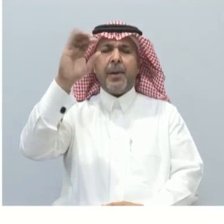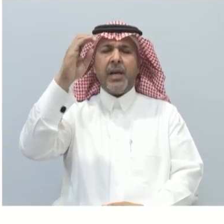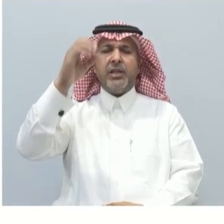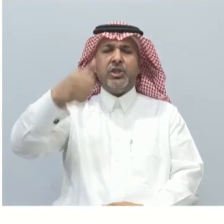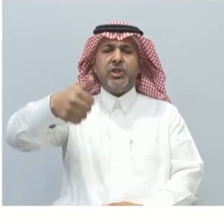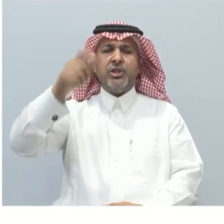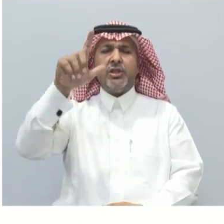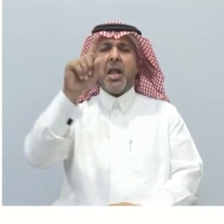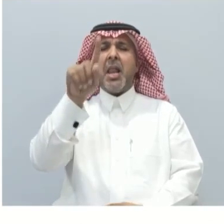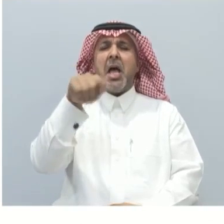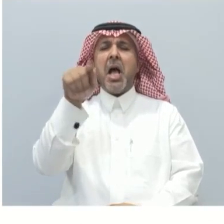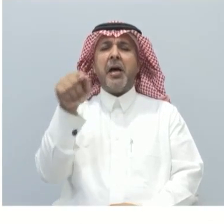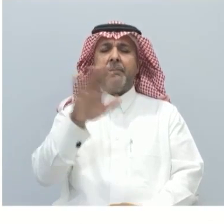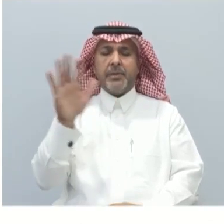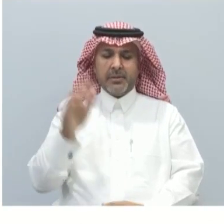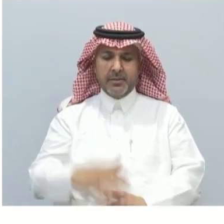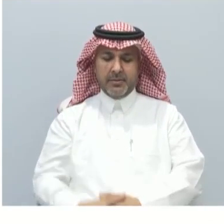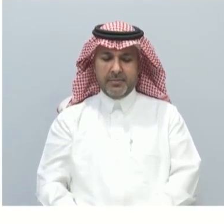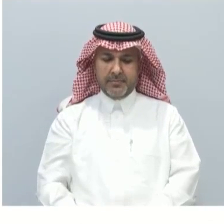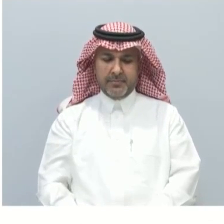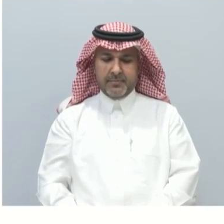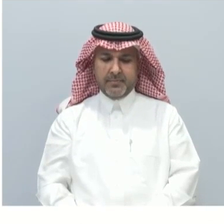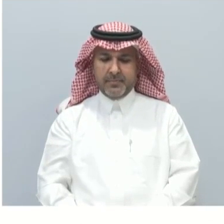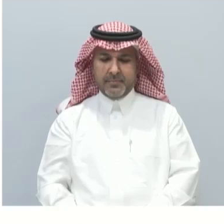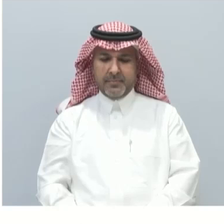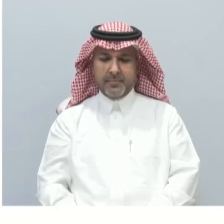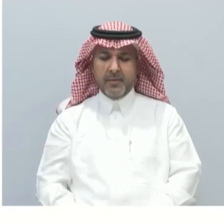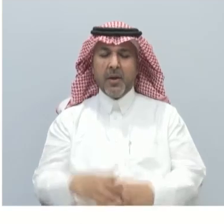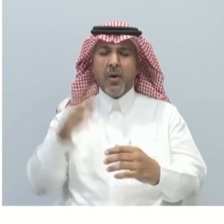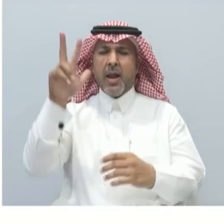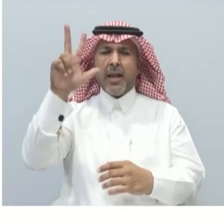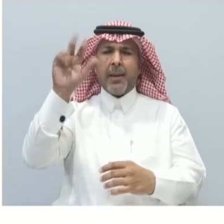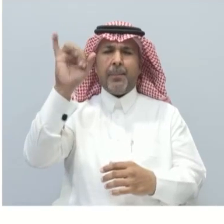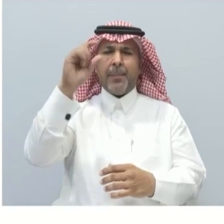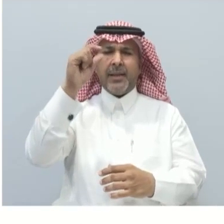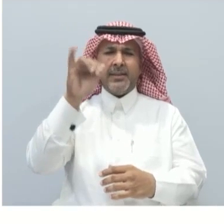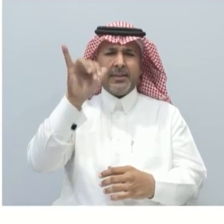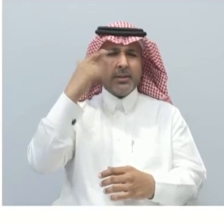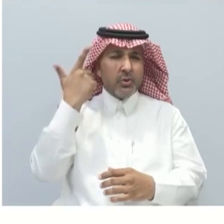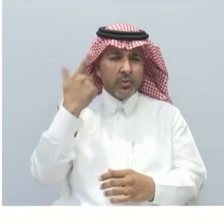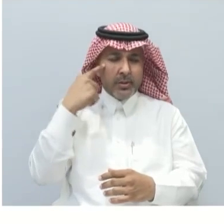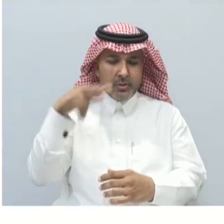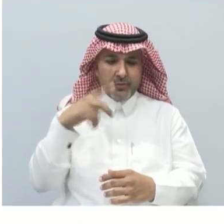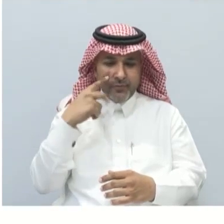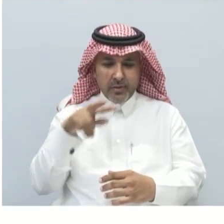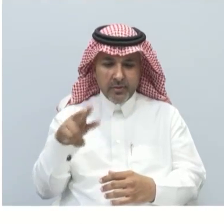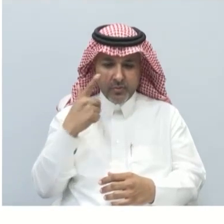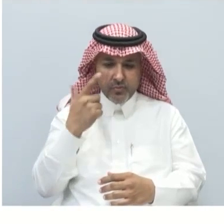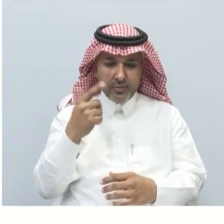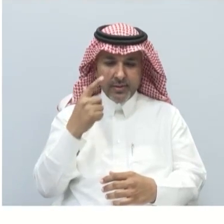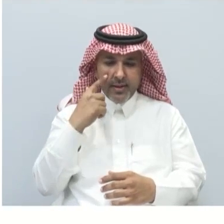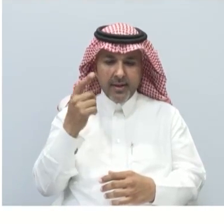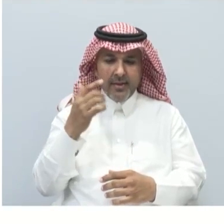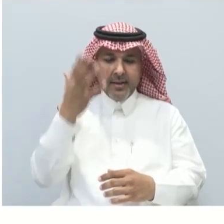تفكير مجالها ار نختم بهذا السؤال ما هو مدى الداله طبعا هنا لاحظ ان عندك انت داله